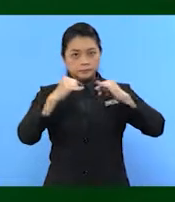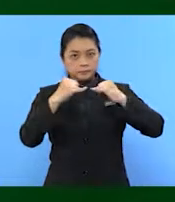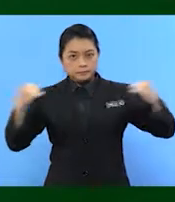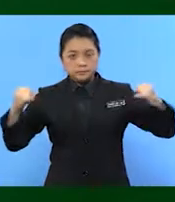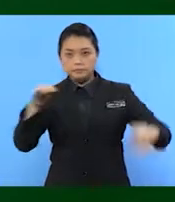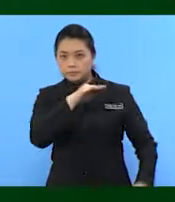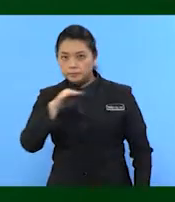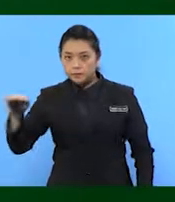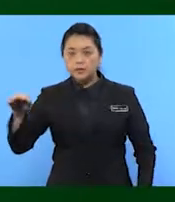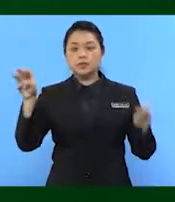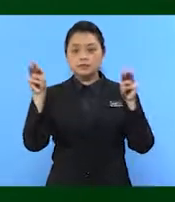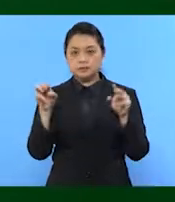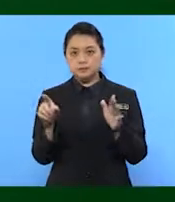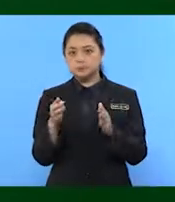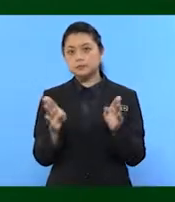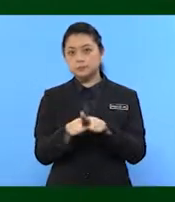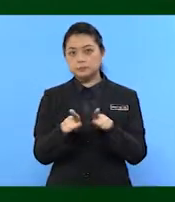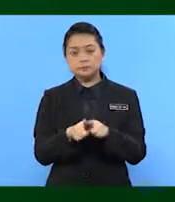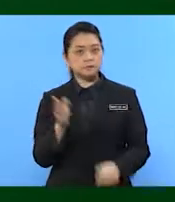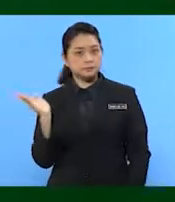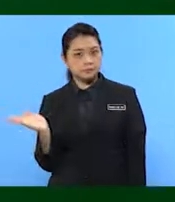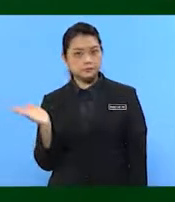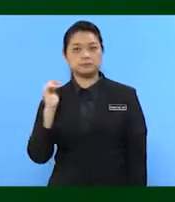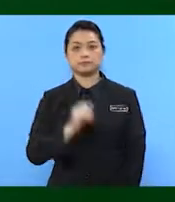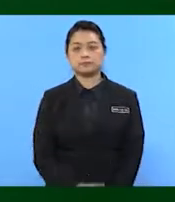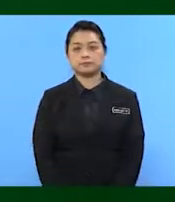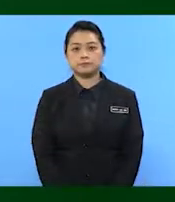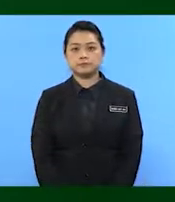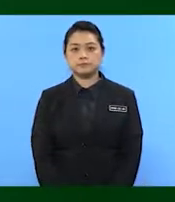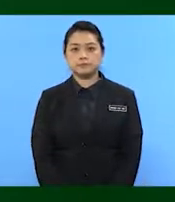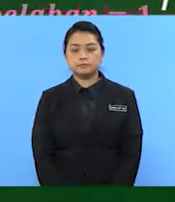mengufuk seperti yang ditunjukkan dalam gambar rajah.